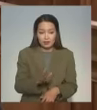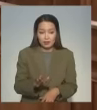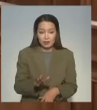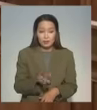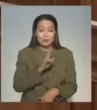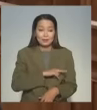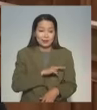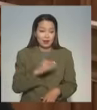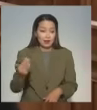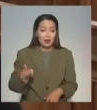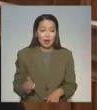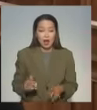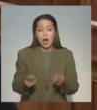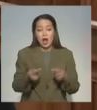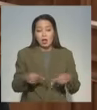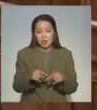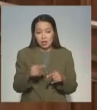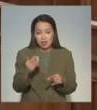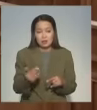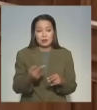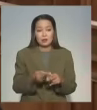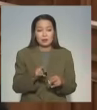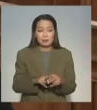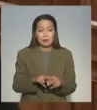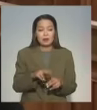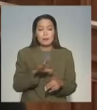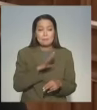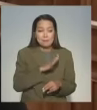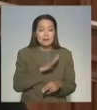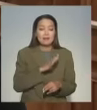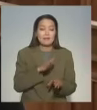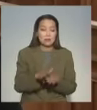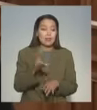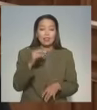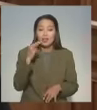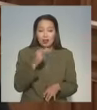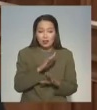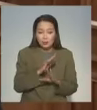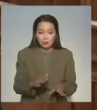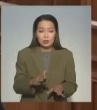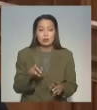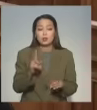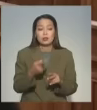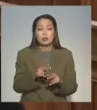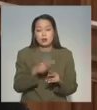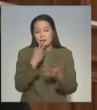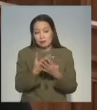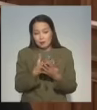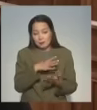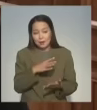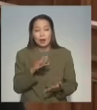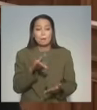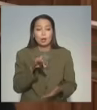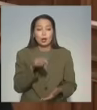работы подрядной организации ТО «Партнерс Реалти» были выполнены некачественно. Нами о чем были представлены протоколы